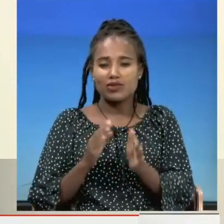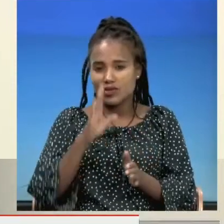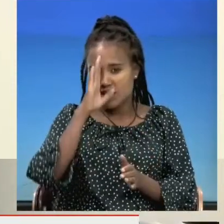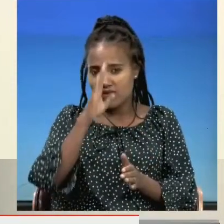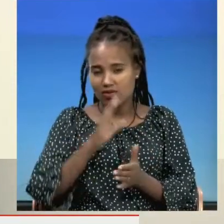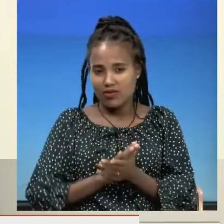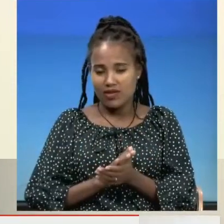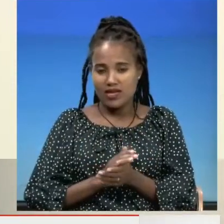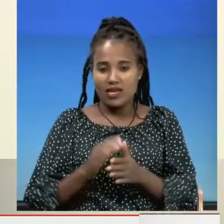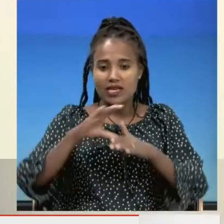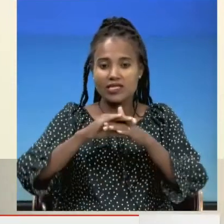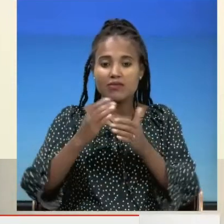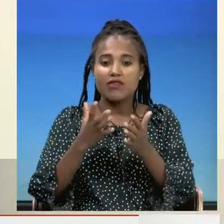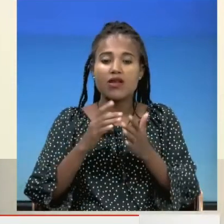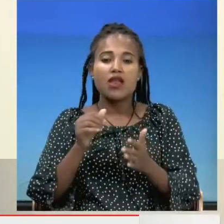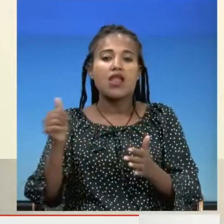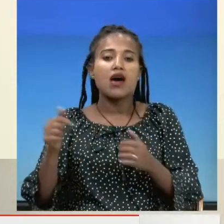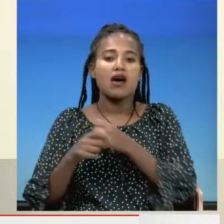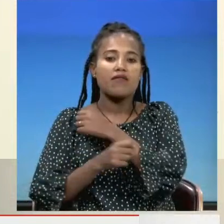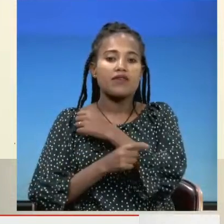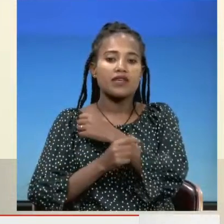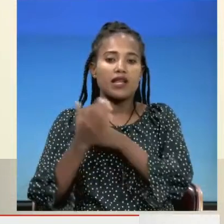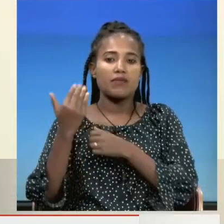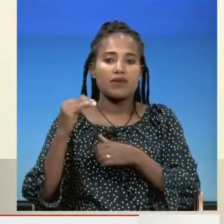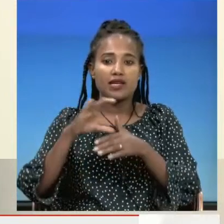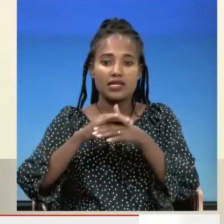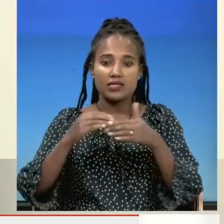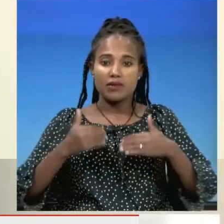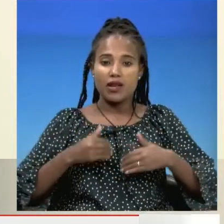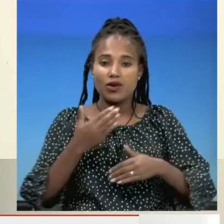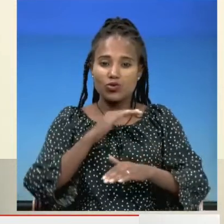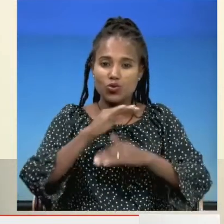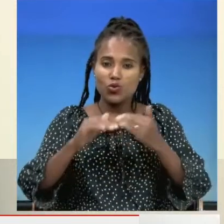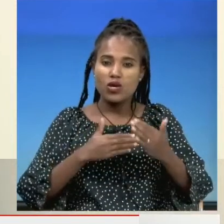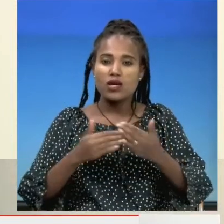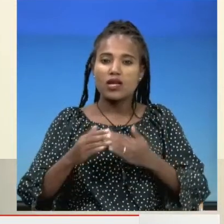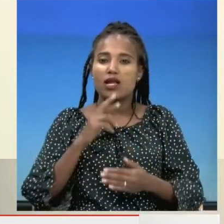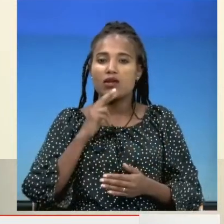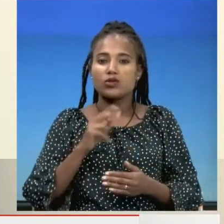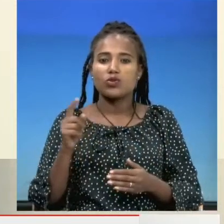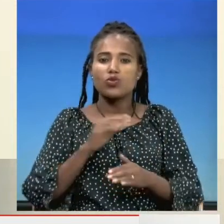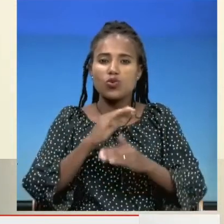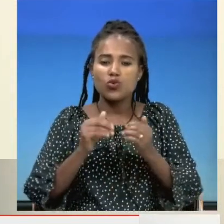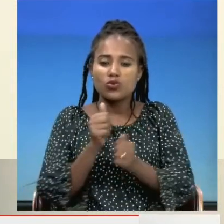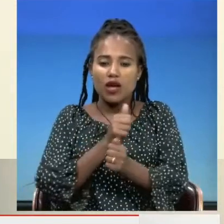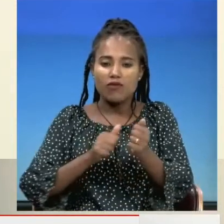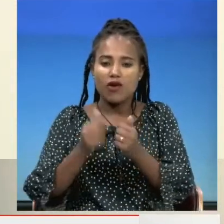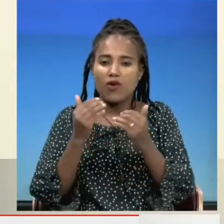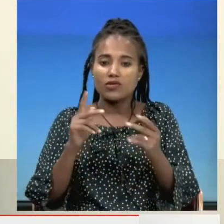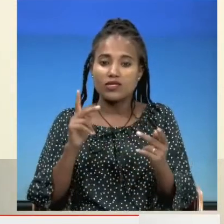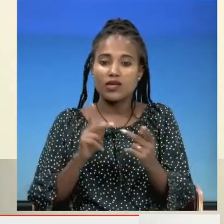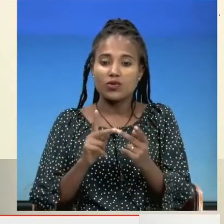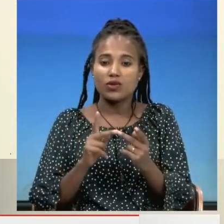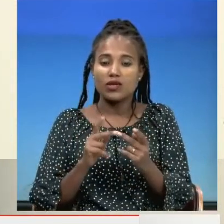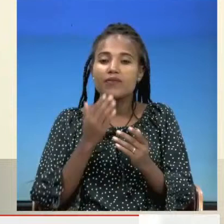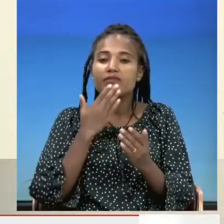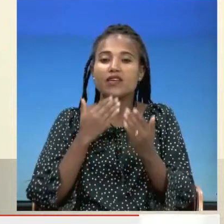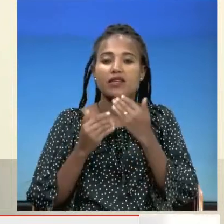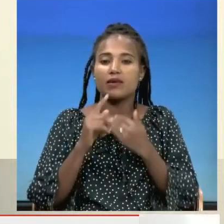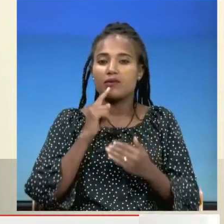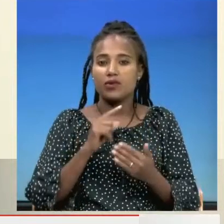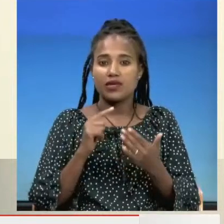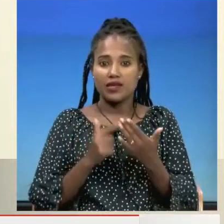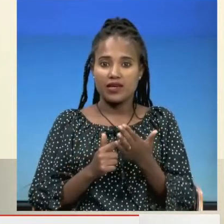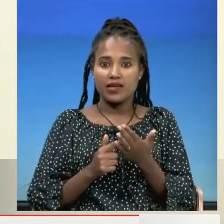ገጥመውናል። ገንዘብ መፈለጉም ሌላ ፈተና ነበር። ገንዘብ ካለ ነገሮች ሁሉ ቀላል ናቸው። ይህ ሁሉ ታልፎ አሁን ስኬቱን እያጣጣምን ነው።